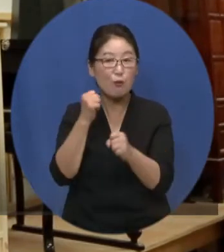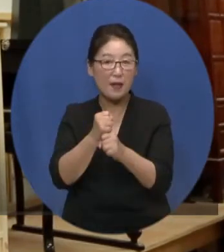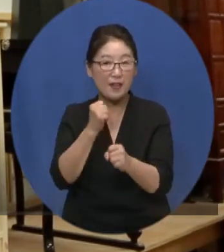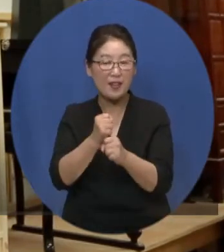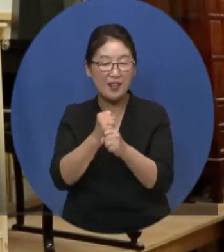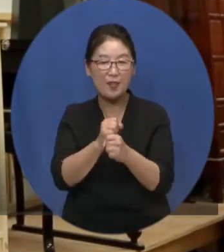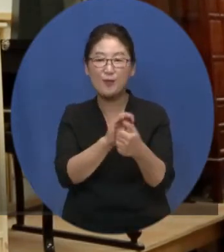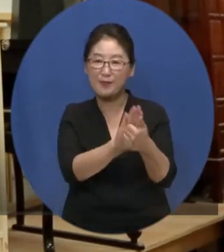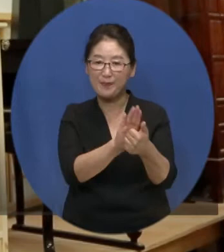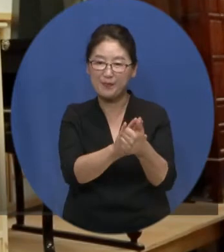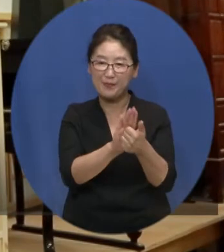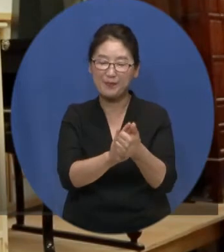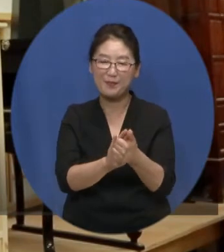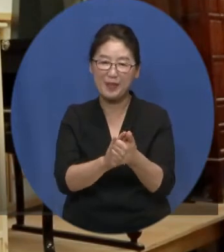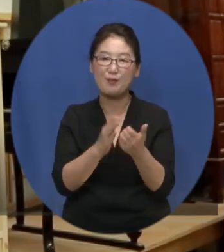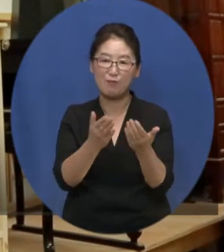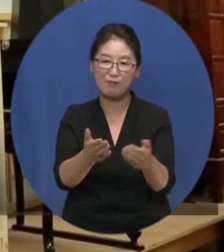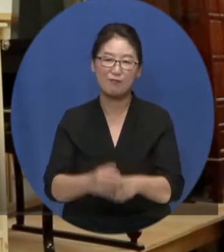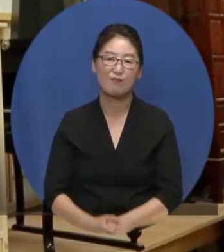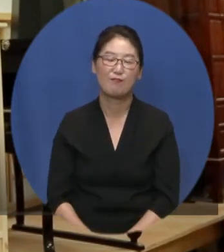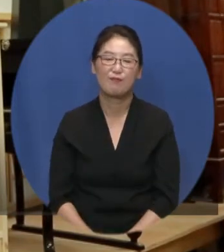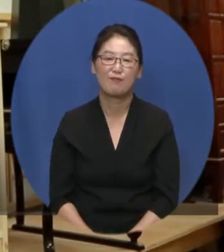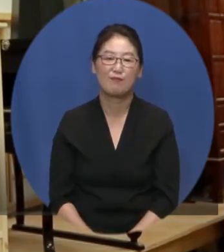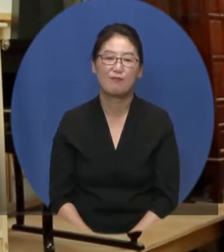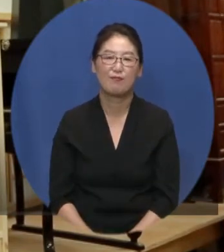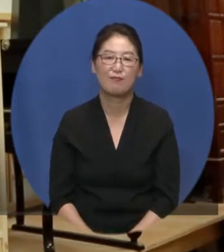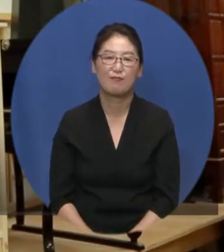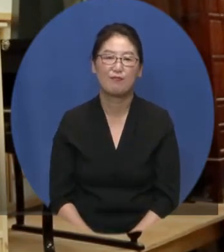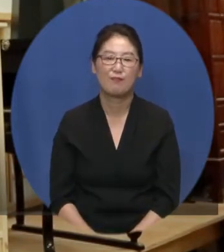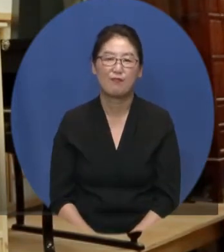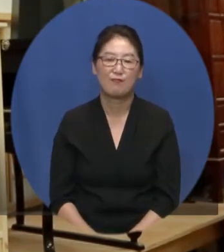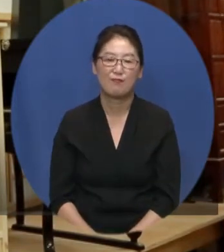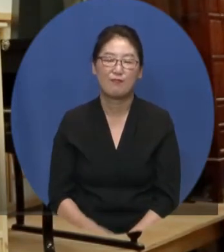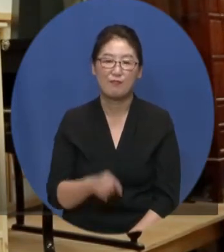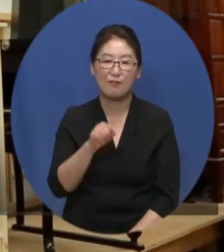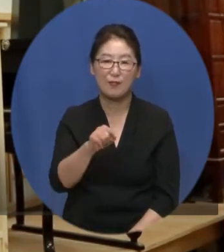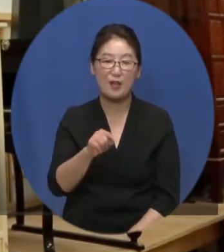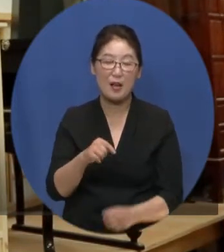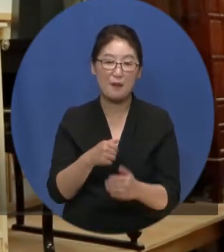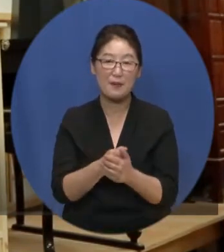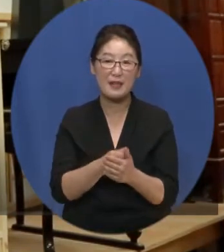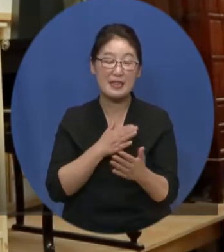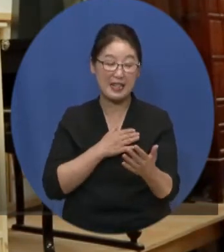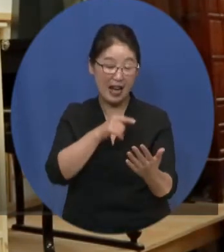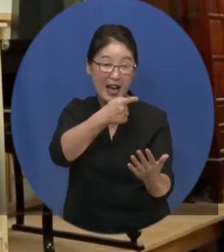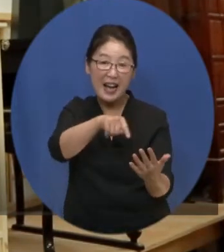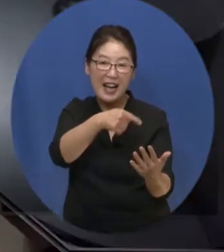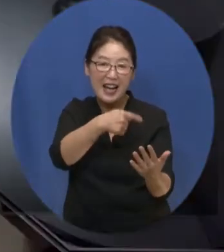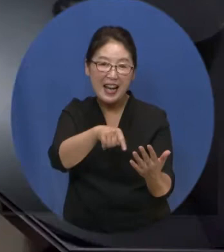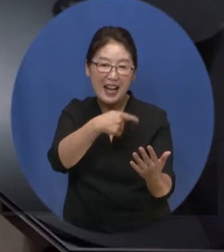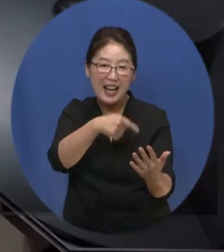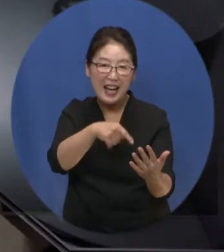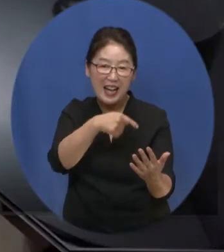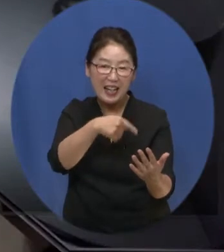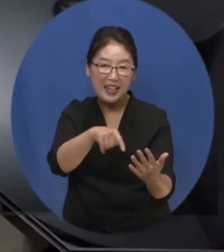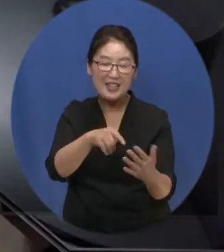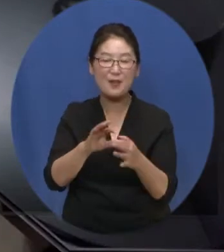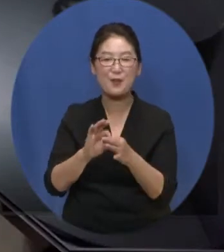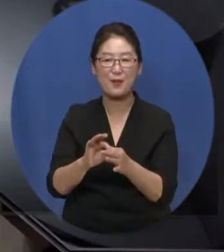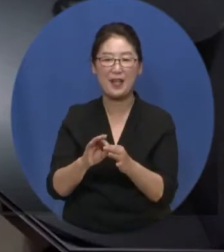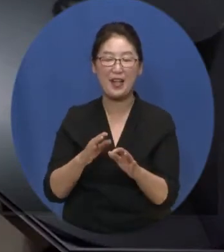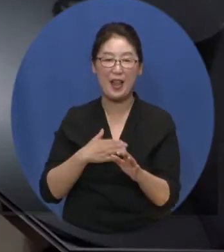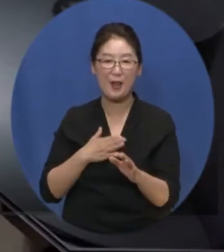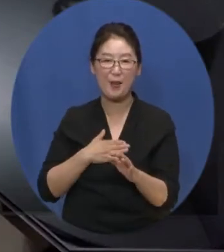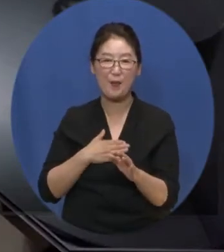해 드린 거죠 저도 이제 그거 하면서 저도 어떻게 보면 또 다른 공부가 되는 거니까